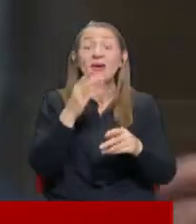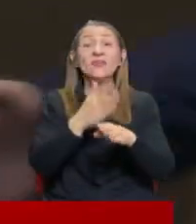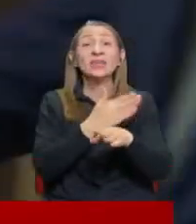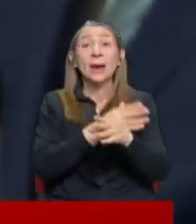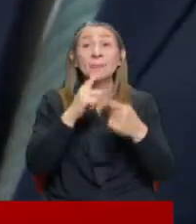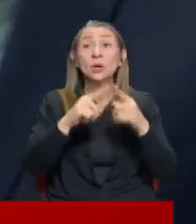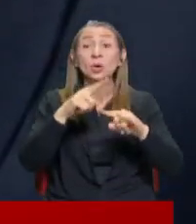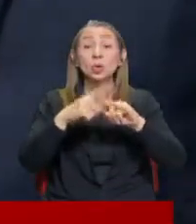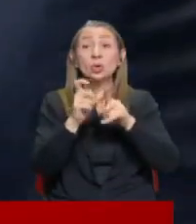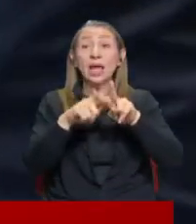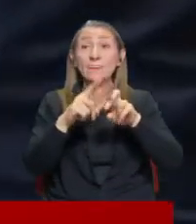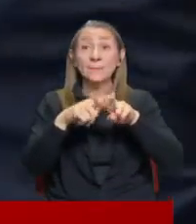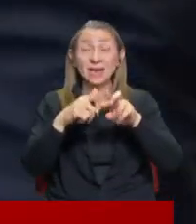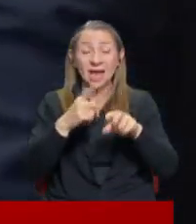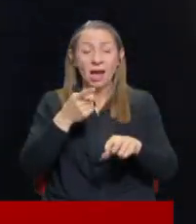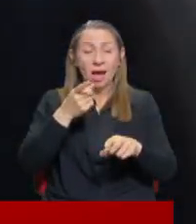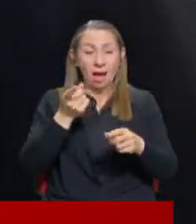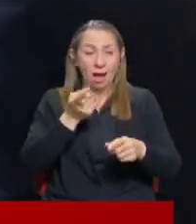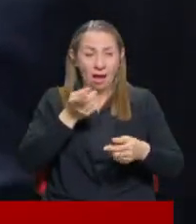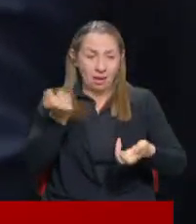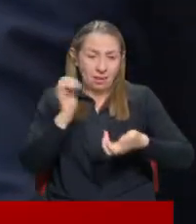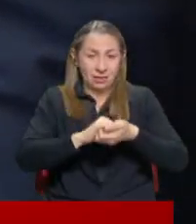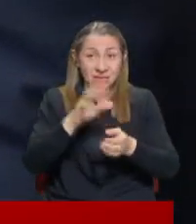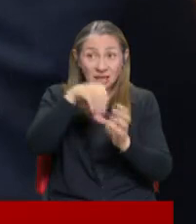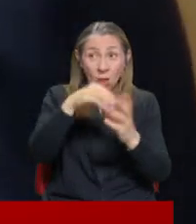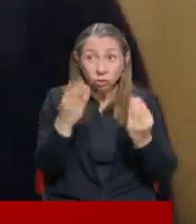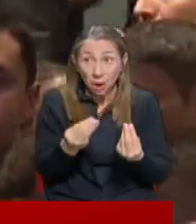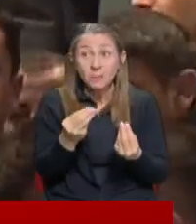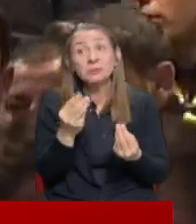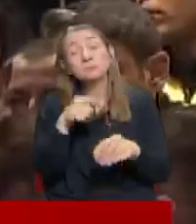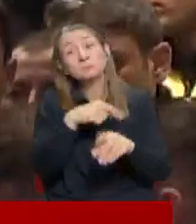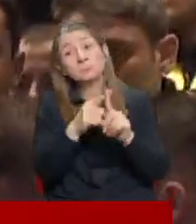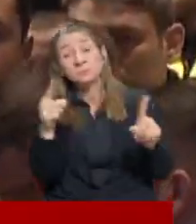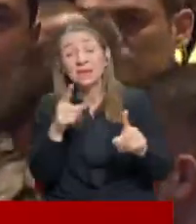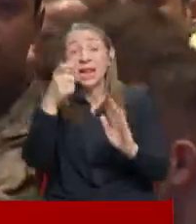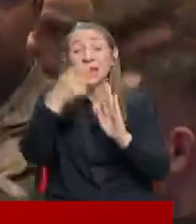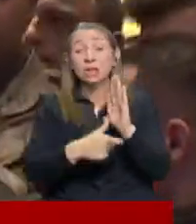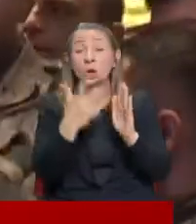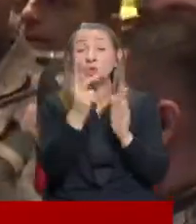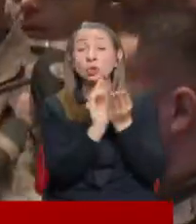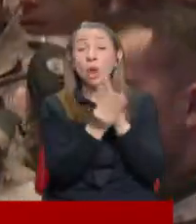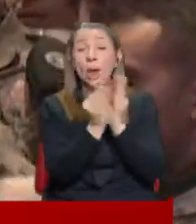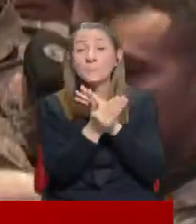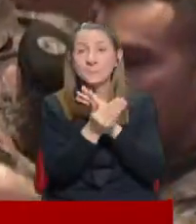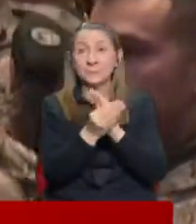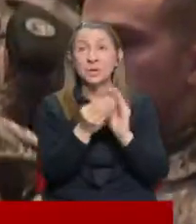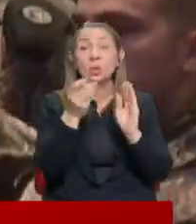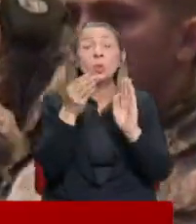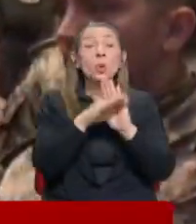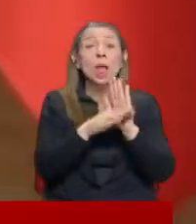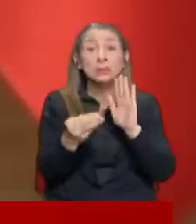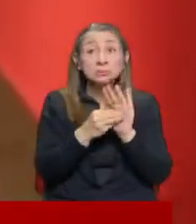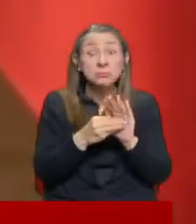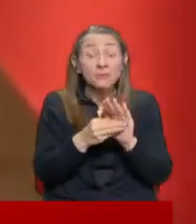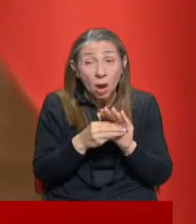de Hüdapar gibi AK Parti listelerinden ittifaka dahil olacak mı, zaman gösterecek. Listelerde 3 dönem kuralına takılanların yer alıp almayacağını